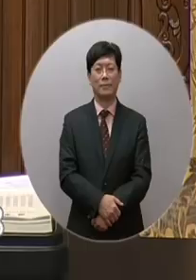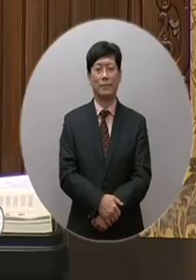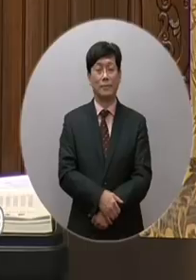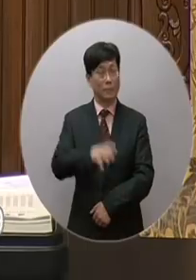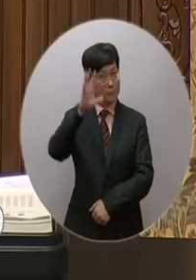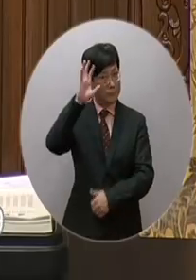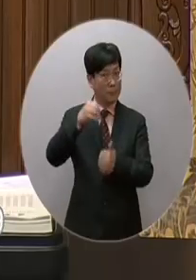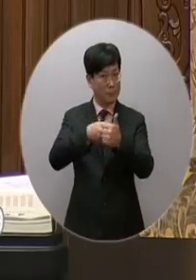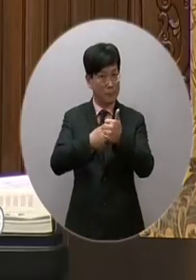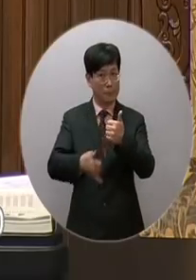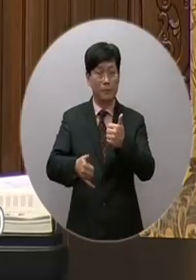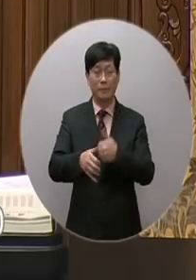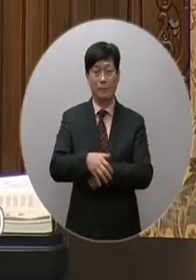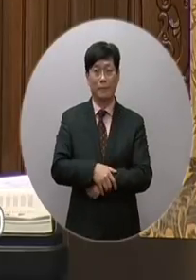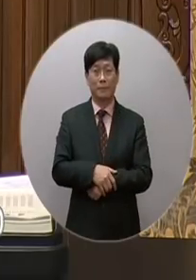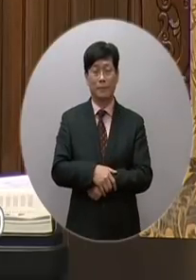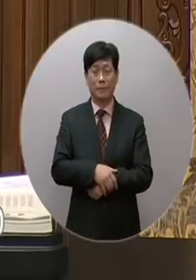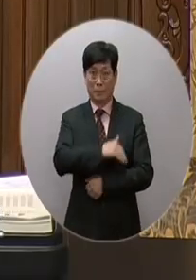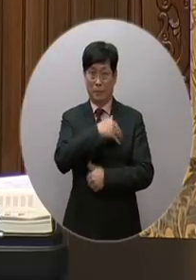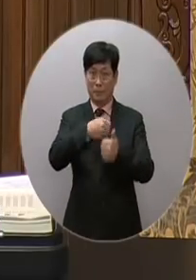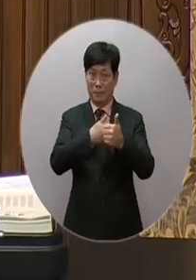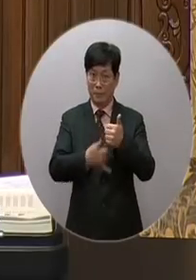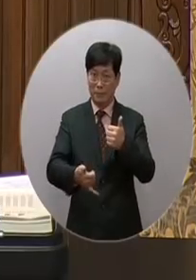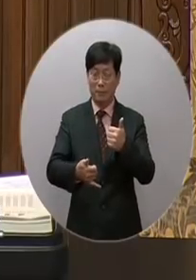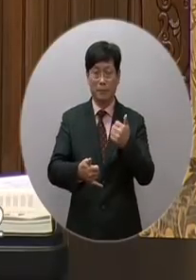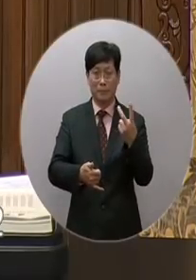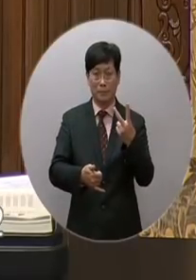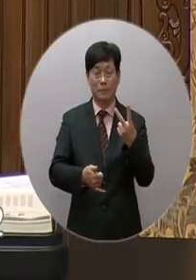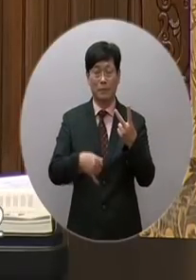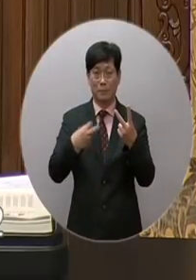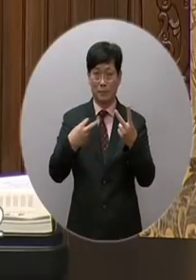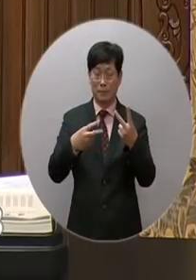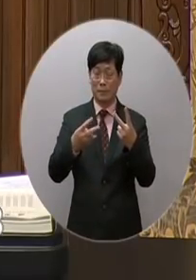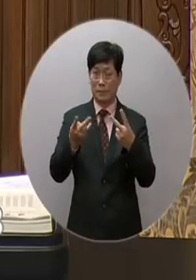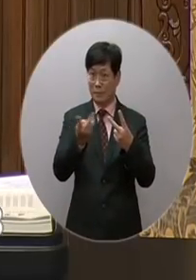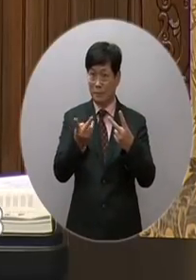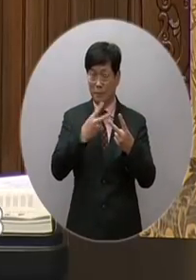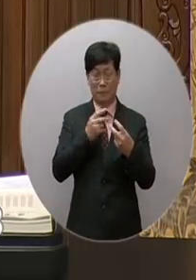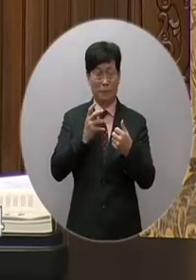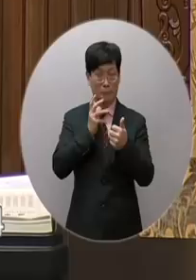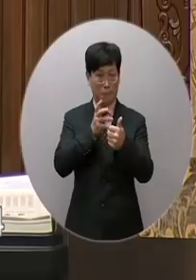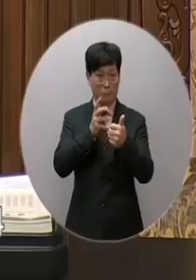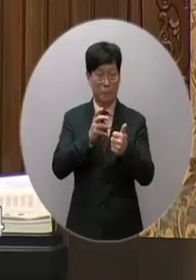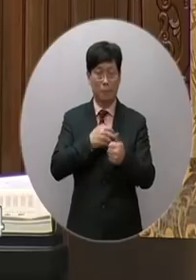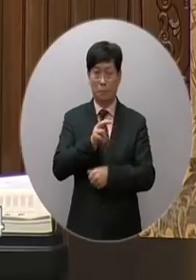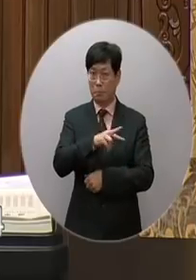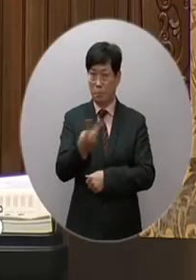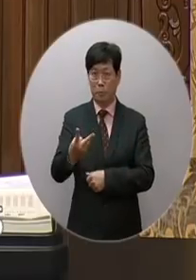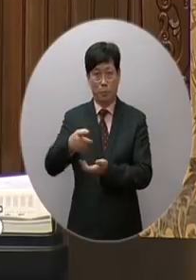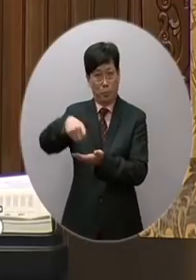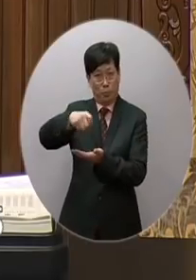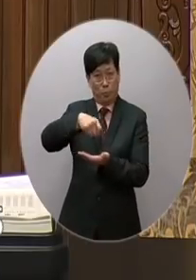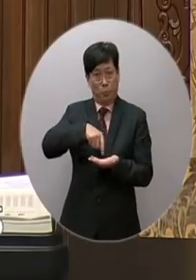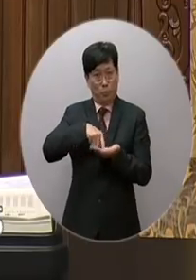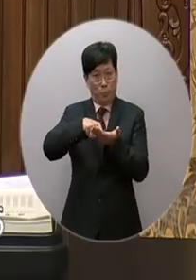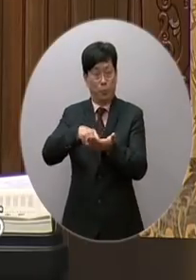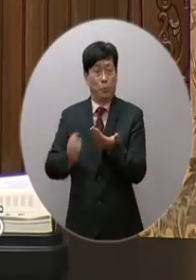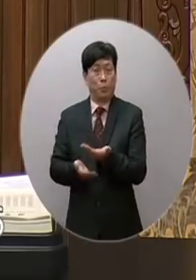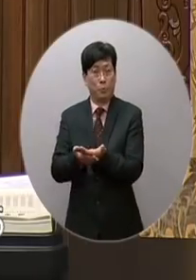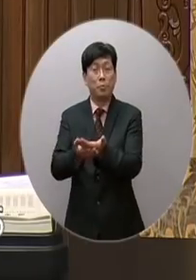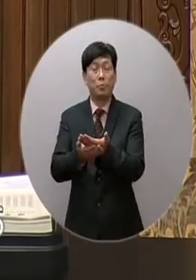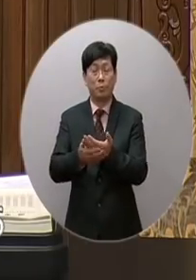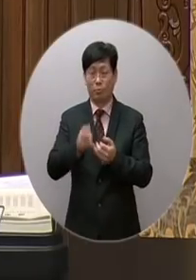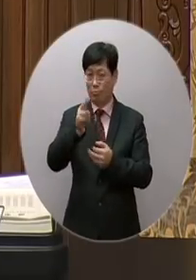苏委员巧会，邱委员意淫之质询，均已书面提出，